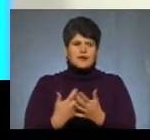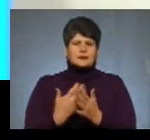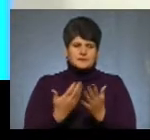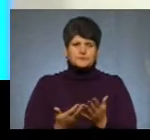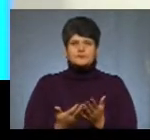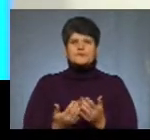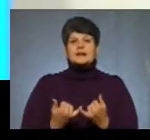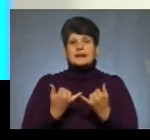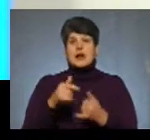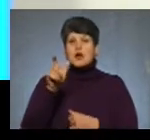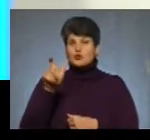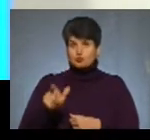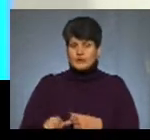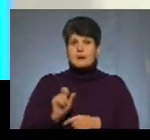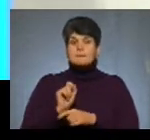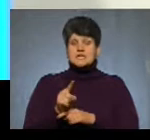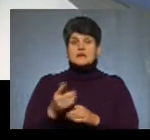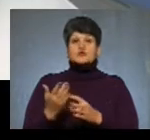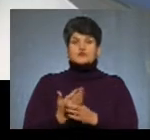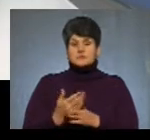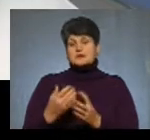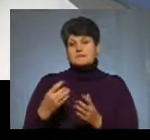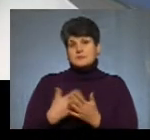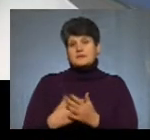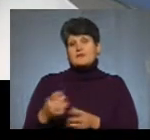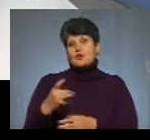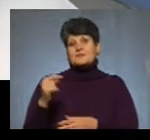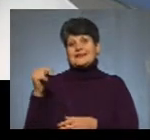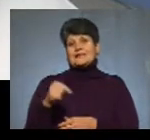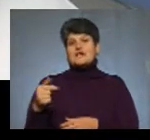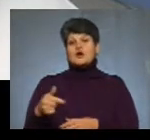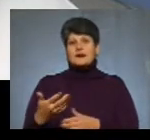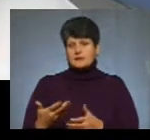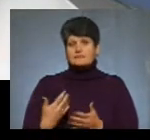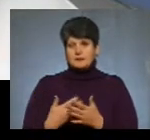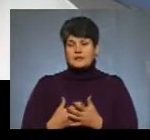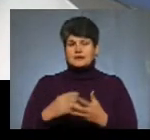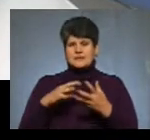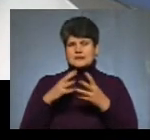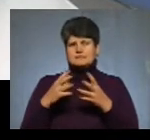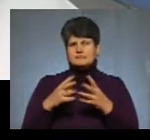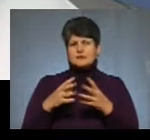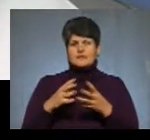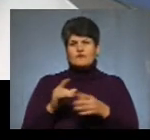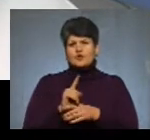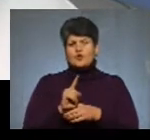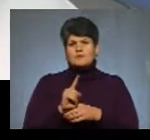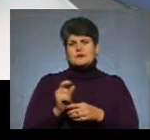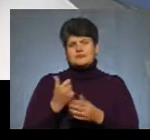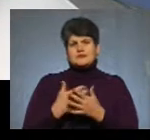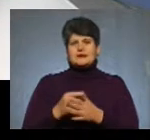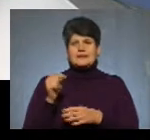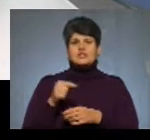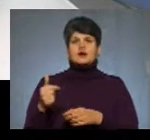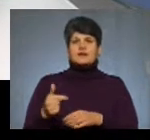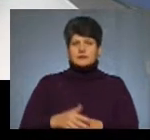для людини призначена субсидія у розмірі там 1000 гривень, загальна в межах соціальних норм призначення субсидії